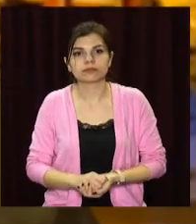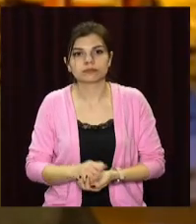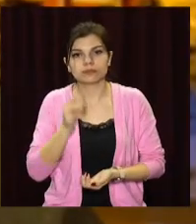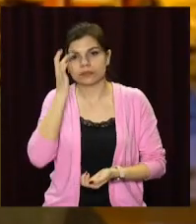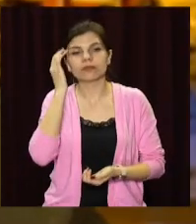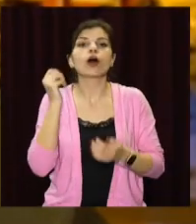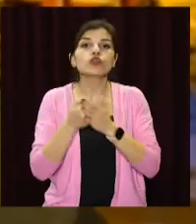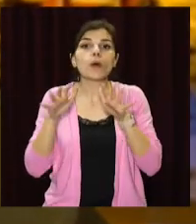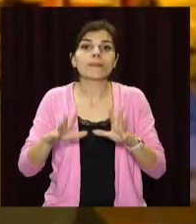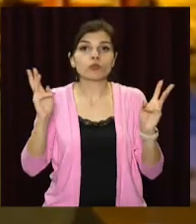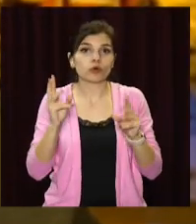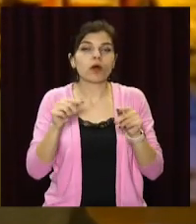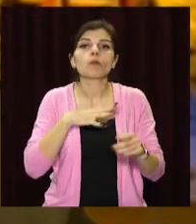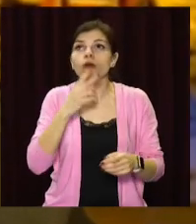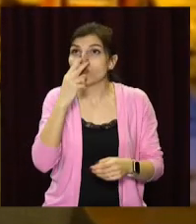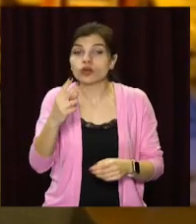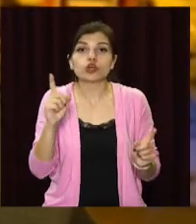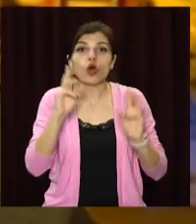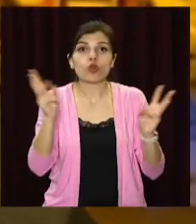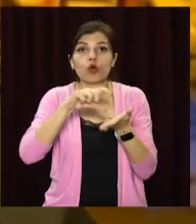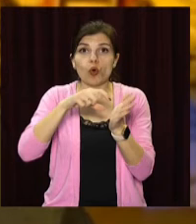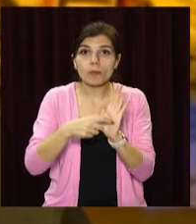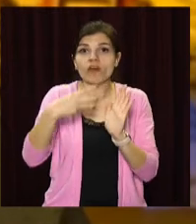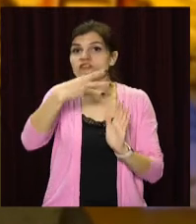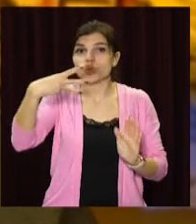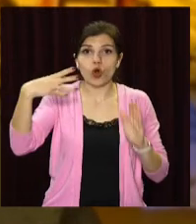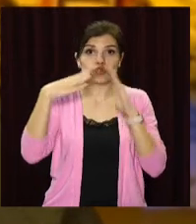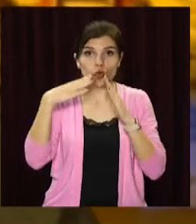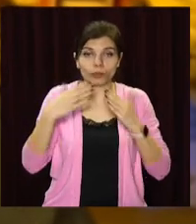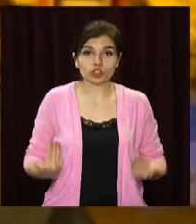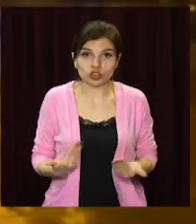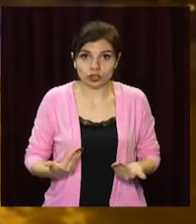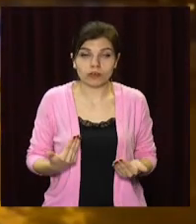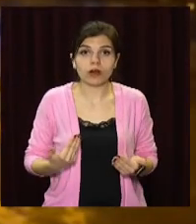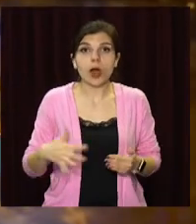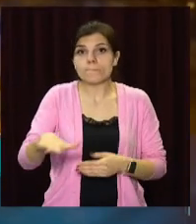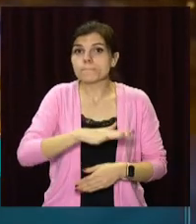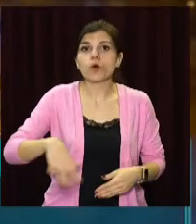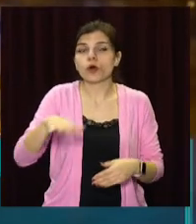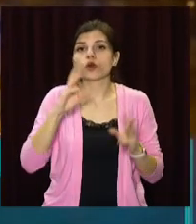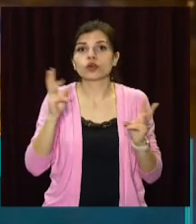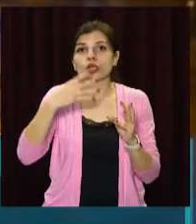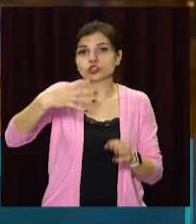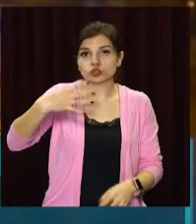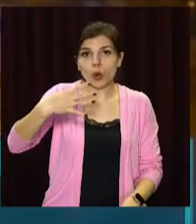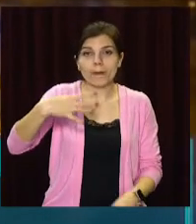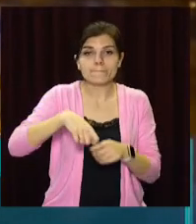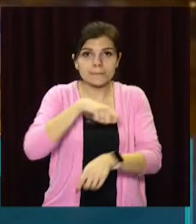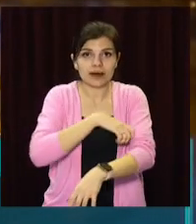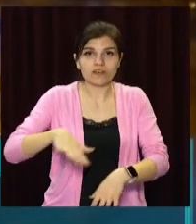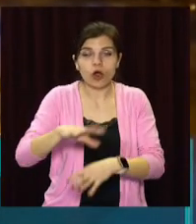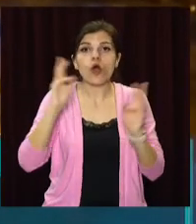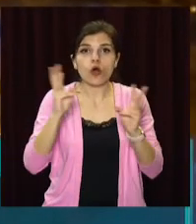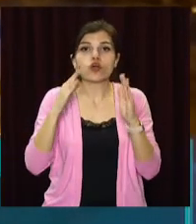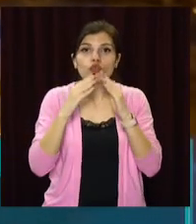По прибуттю до місця пожежі було встановлено, що горить кімната в трьохповерховому житловому будинку. Площа пожежі склала 40 метрів квадратних, горіла